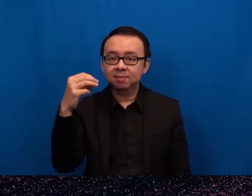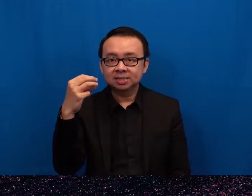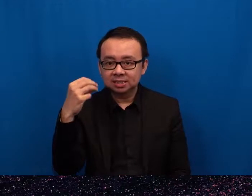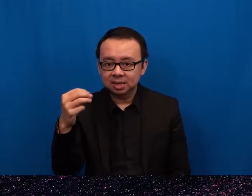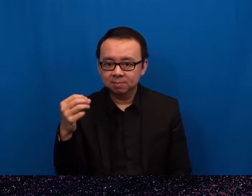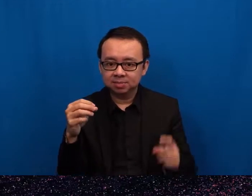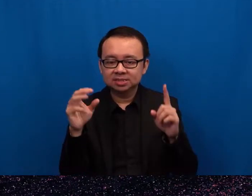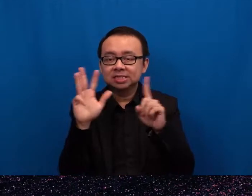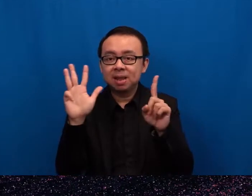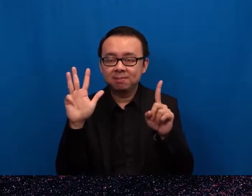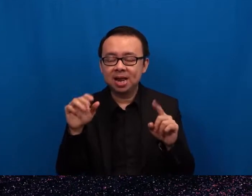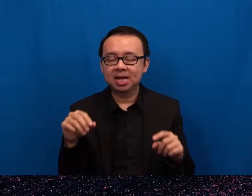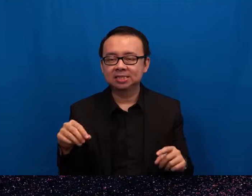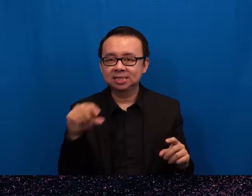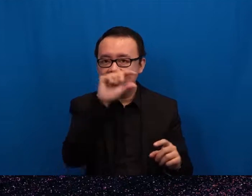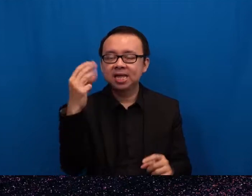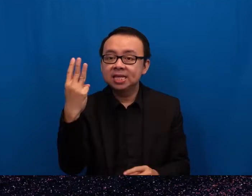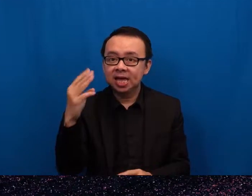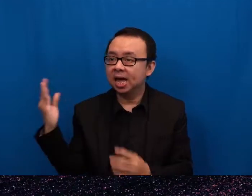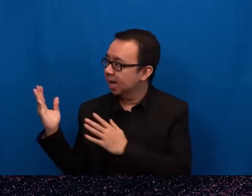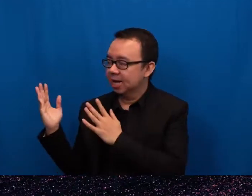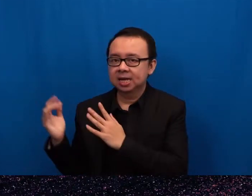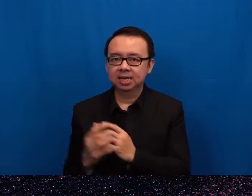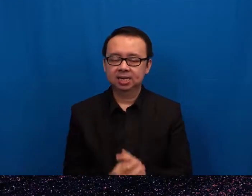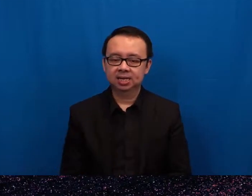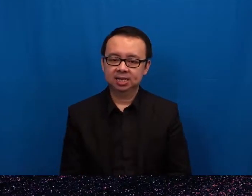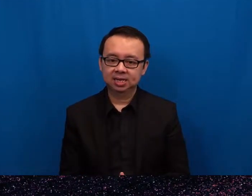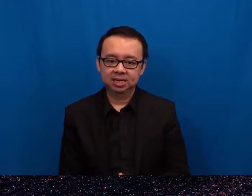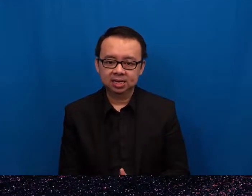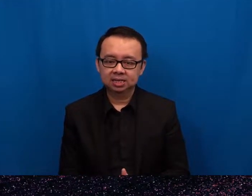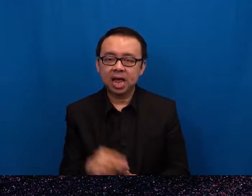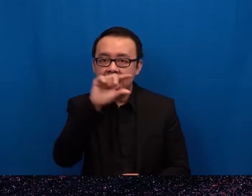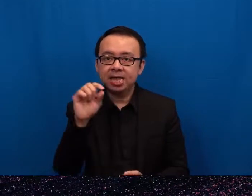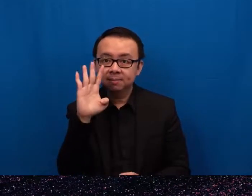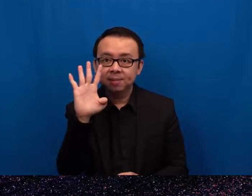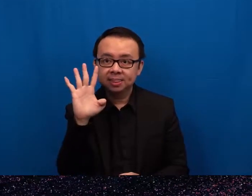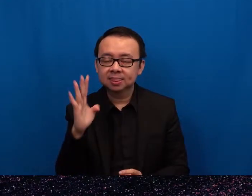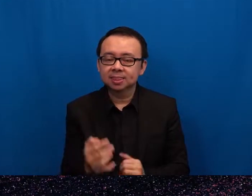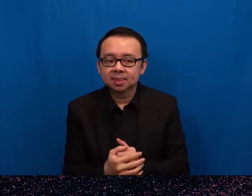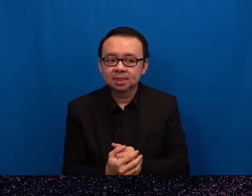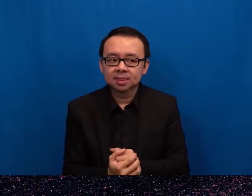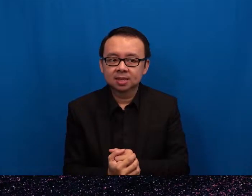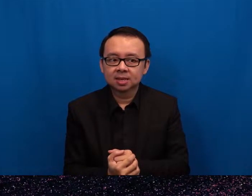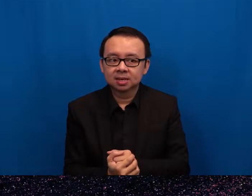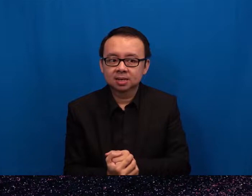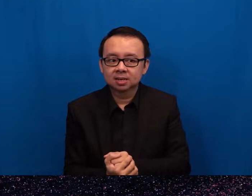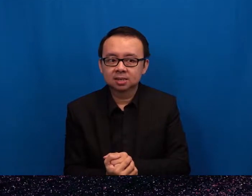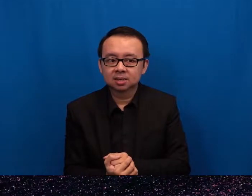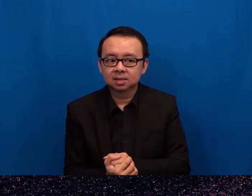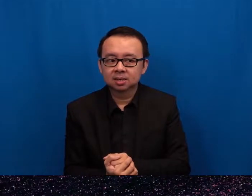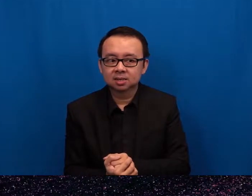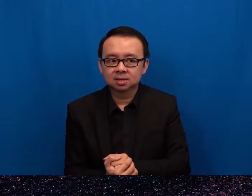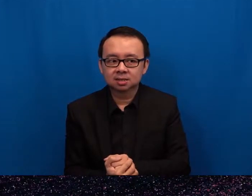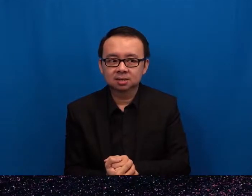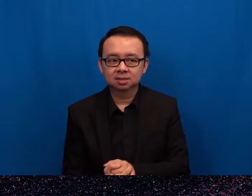Yohanes adalah pembaptisan orang yang telah bertobat. Dan ia berkata kepada orang banyak bahwa mereka harus percaya kepada dia dengan D huruf besar ini Yesus.